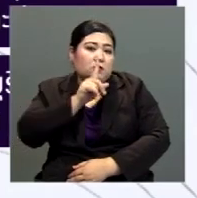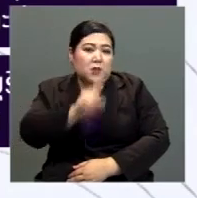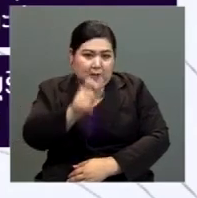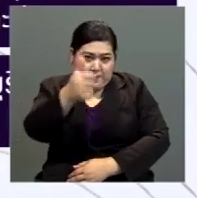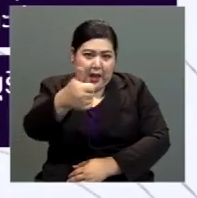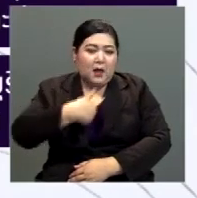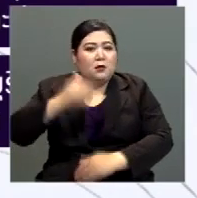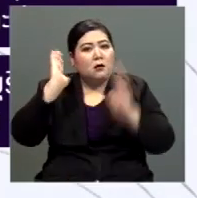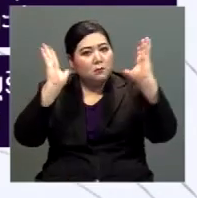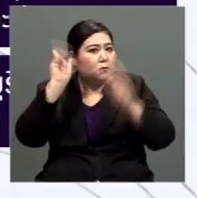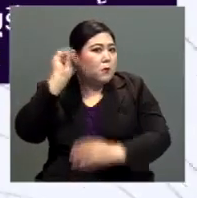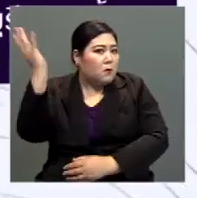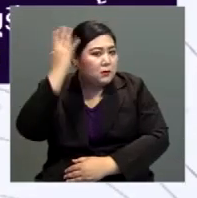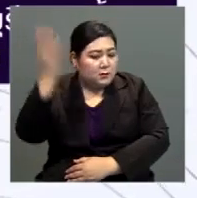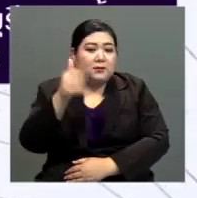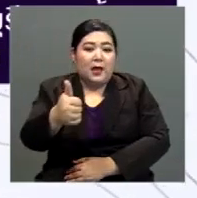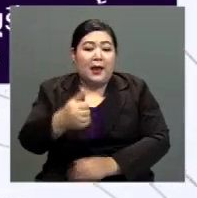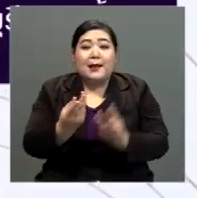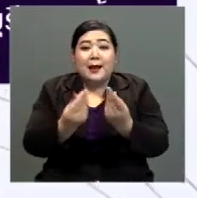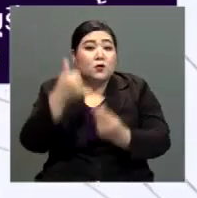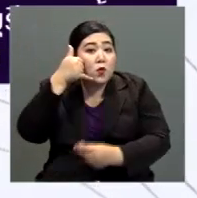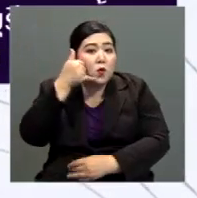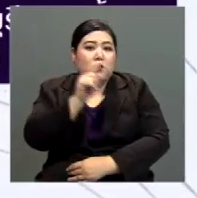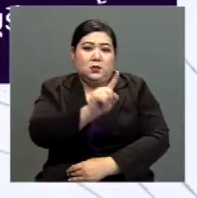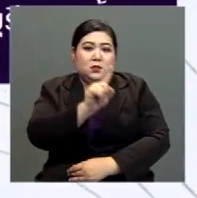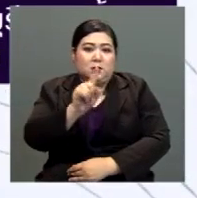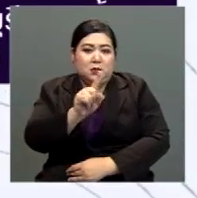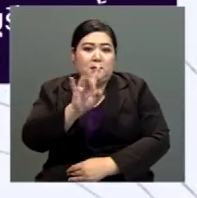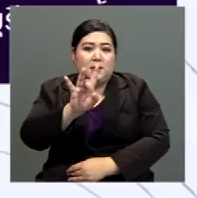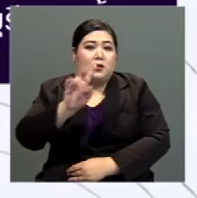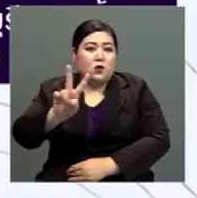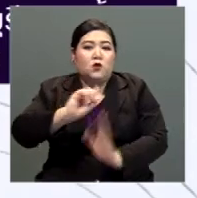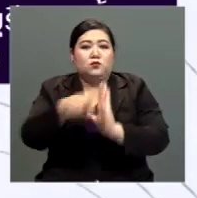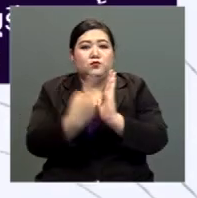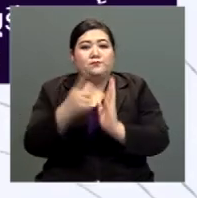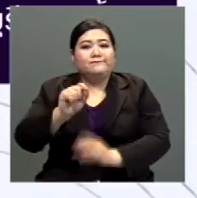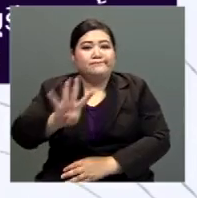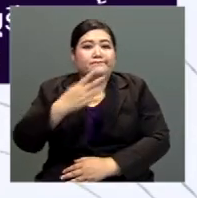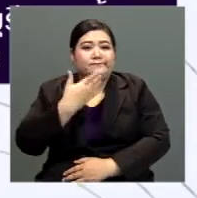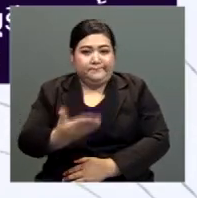พยากรณ์อากาศล่วงหน้าได้นะคะที่1182ตลอด24ชั่วโมงค่ะ